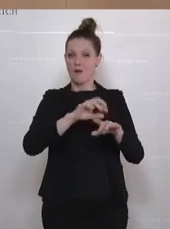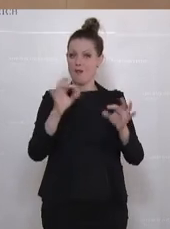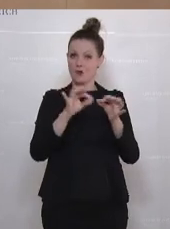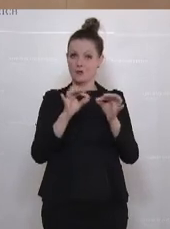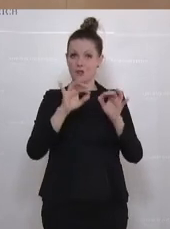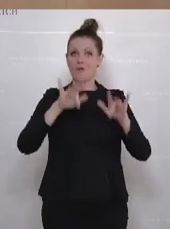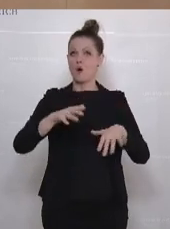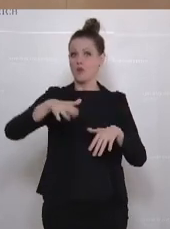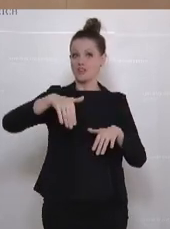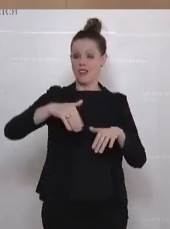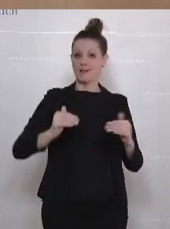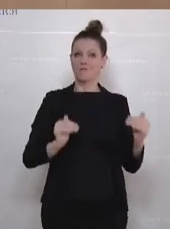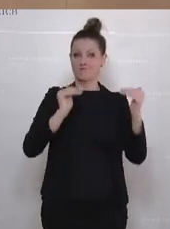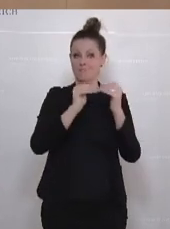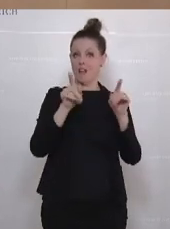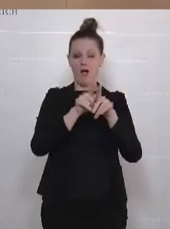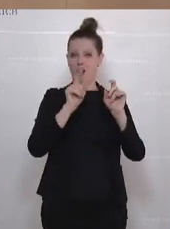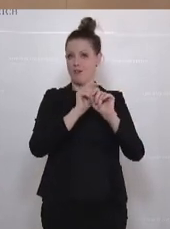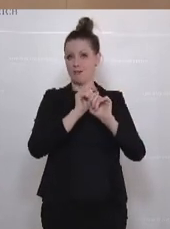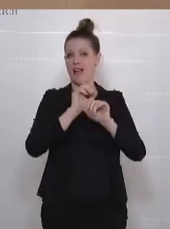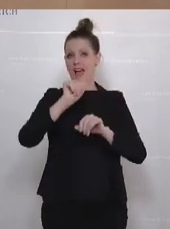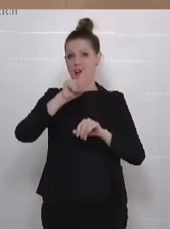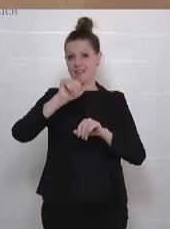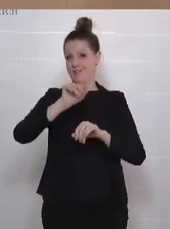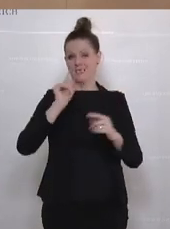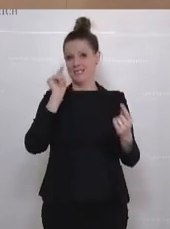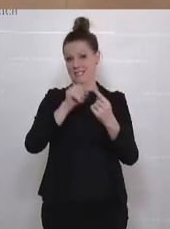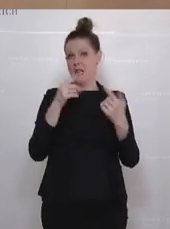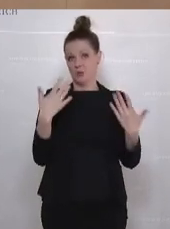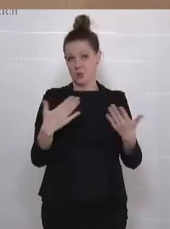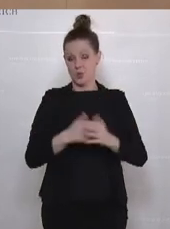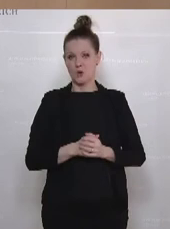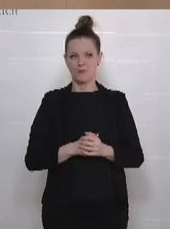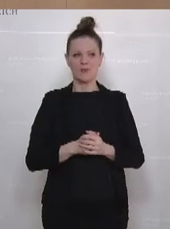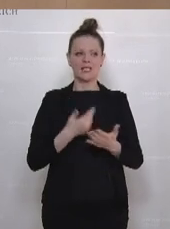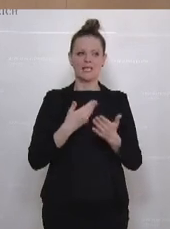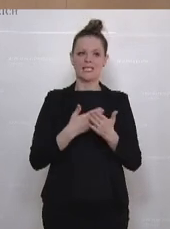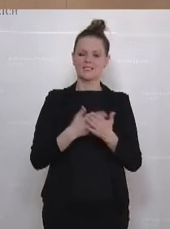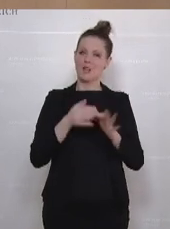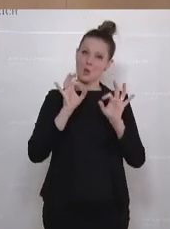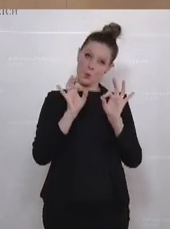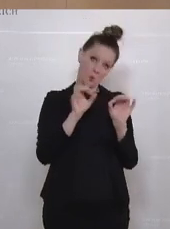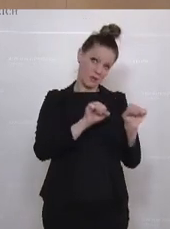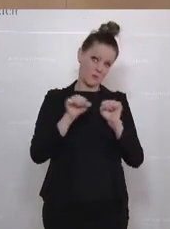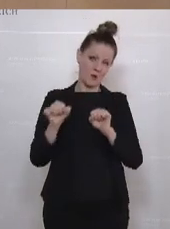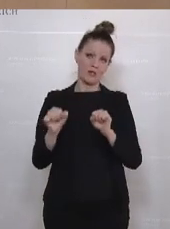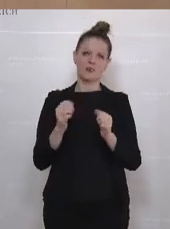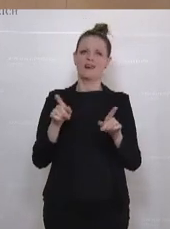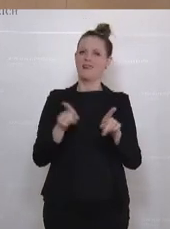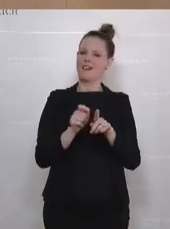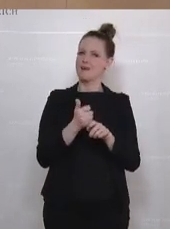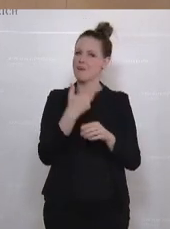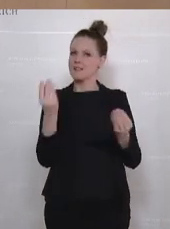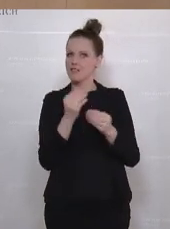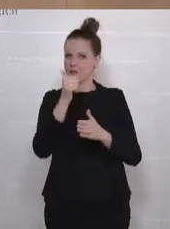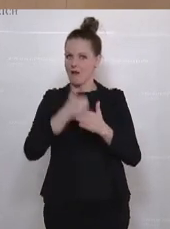ja Geschlechtergerechtigkeit auch ein erklärtes Ziel der ADA ist. Und das wäre natürlich jetzt auch eine außerordentlich gute Möglichkeit, gleich mehrere Fliegen mit einer Klappe